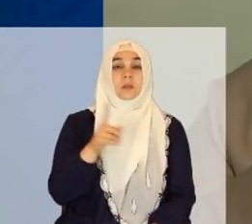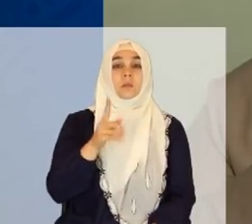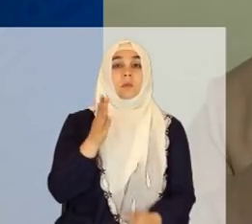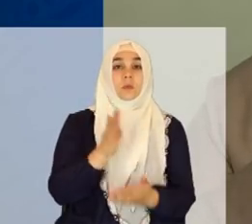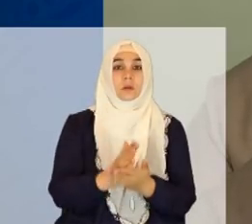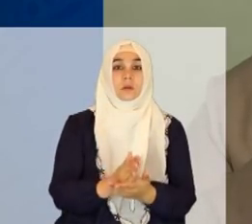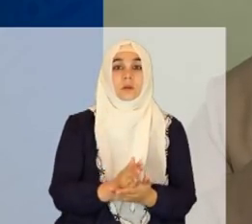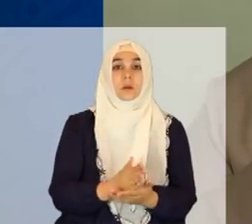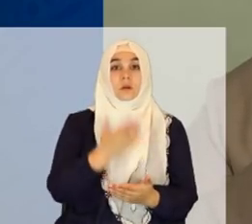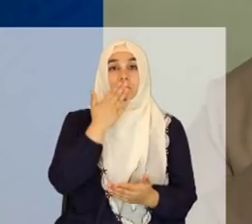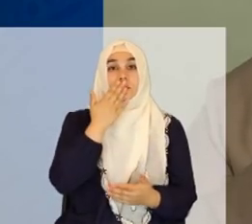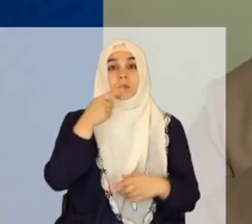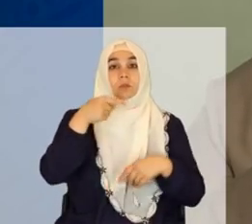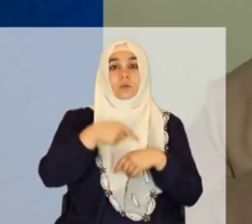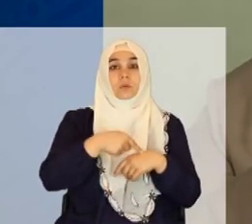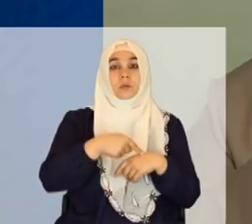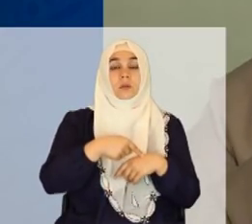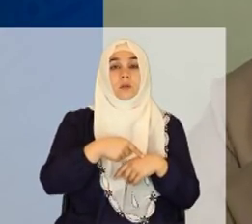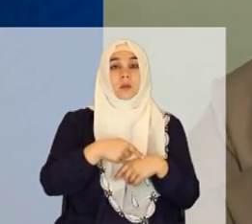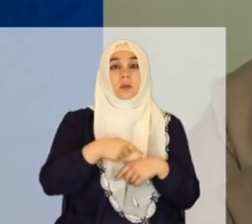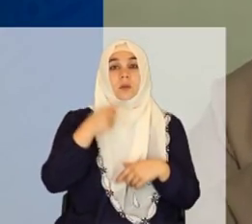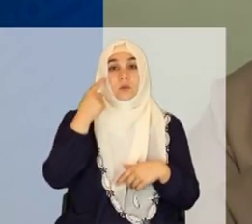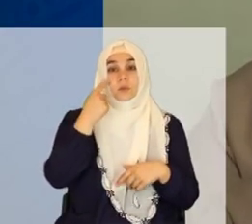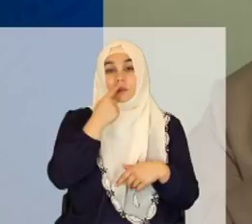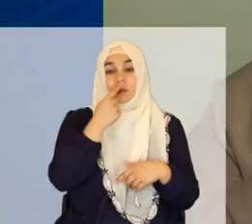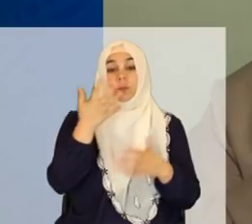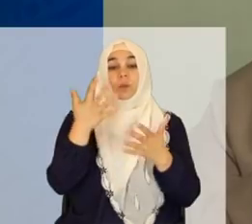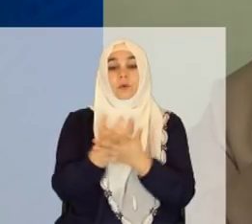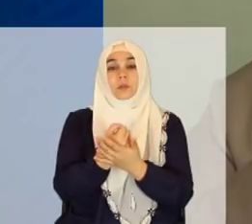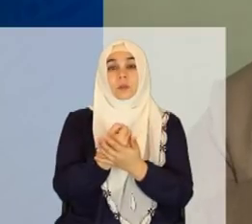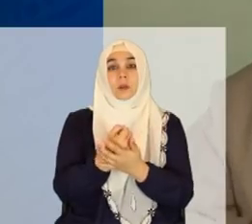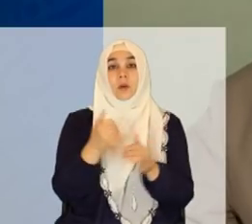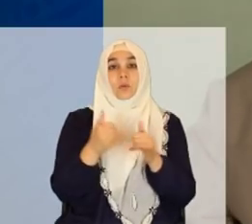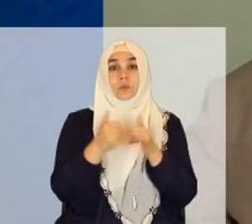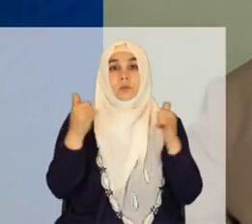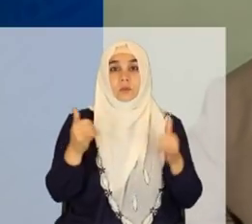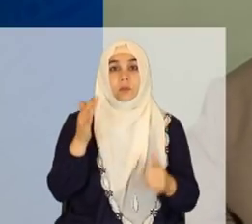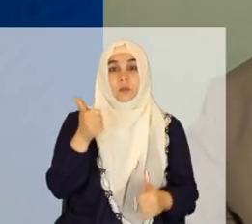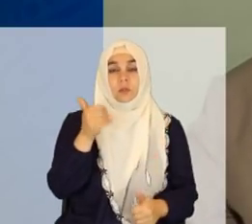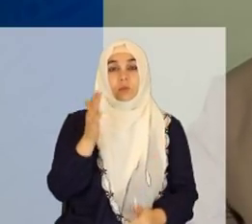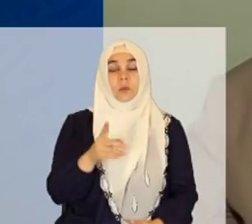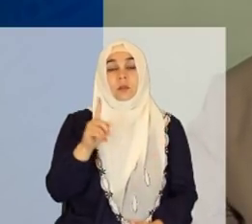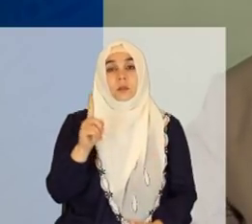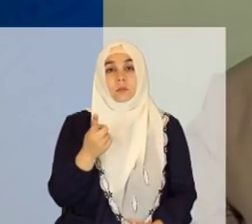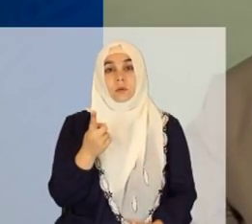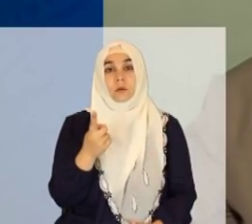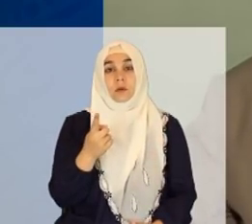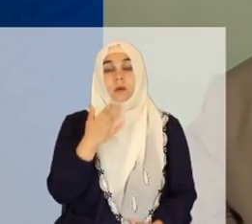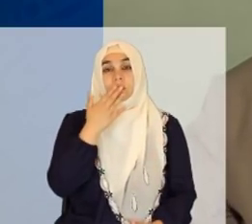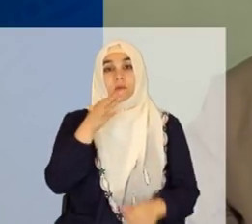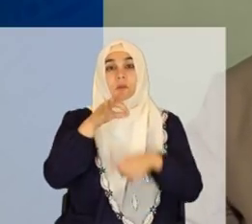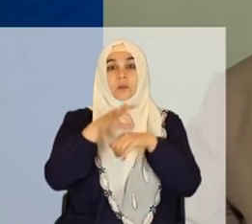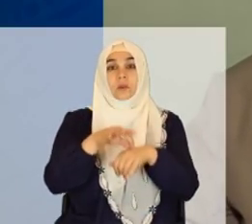bo'ladi? Ro'zaning mohiyati chiqib, haligi ko'zlagan foydalar yuzaga chiqadi. Chunki